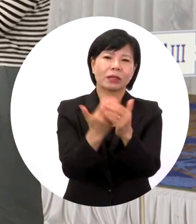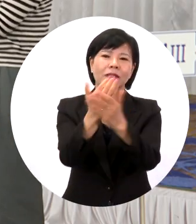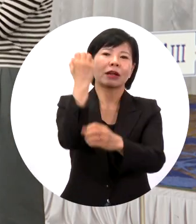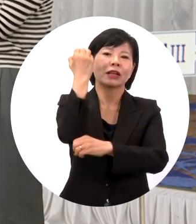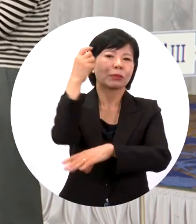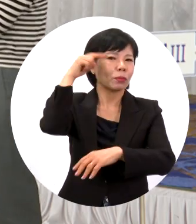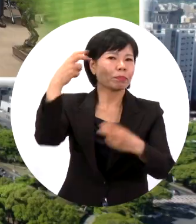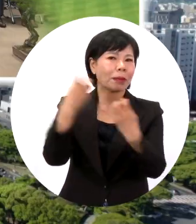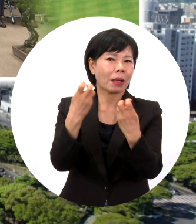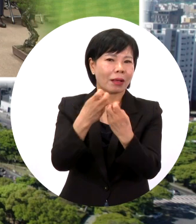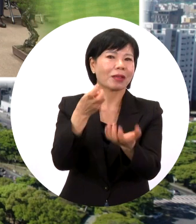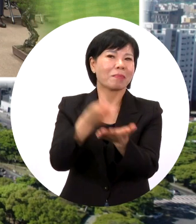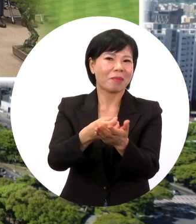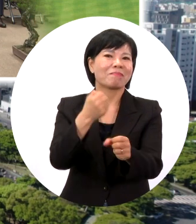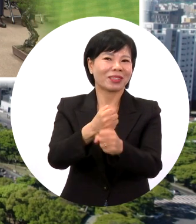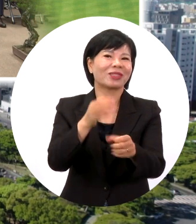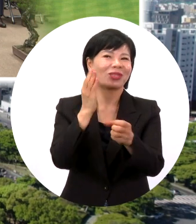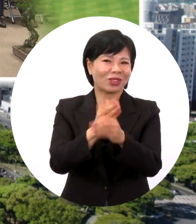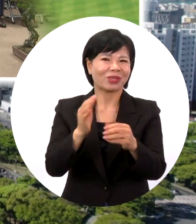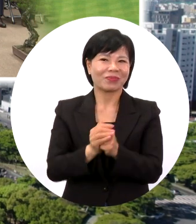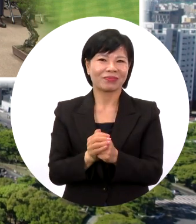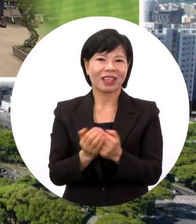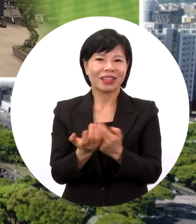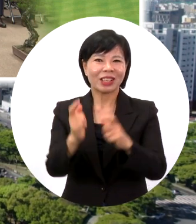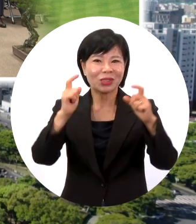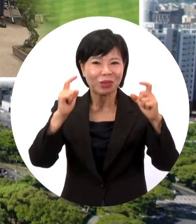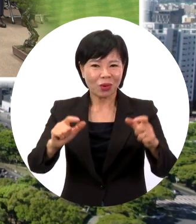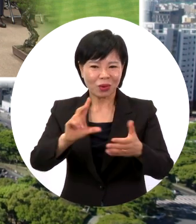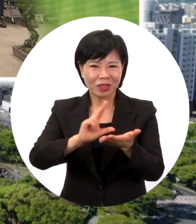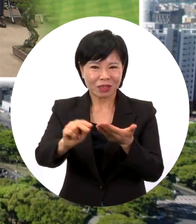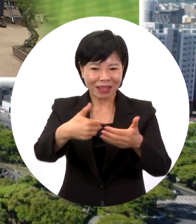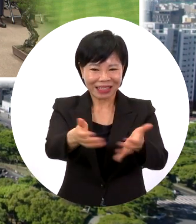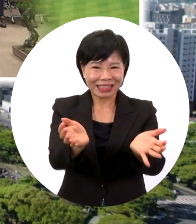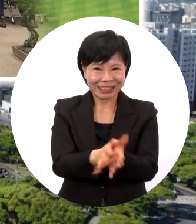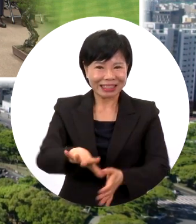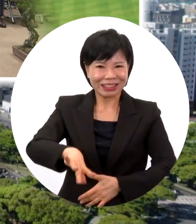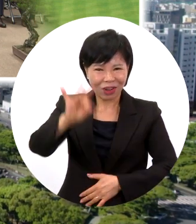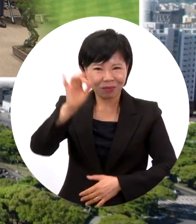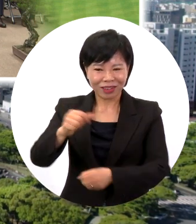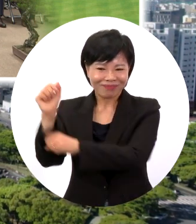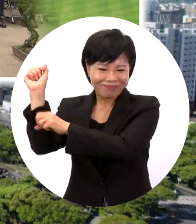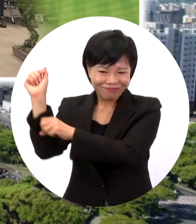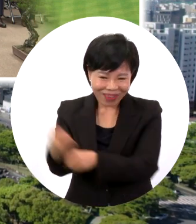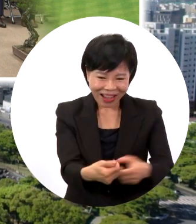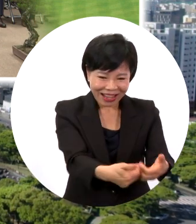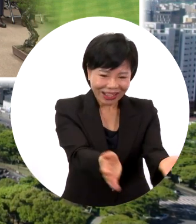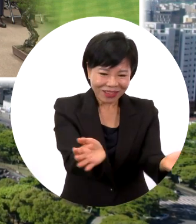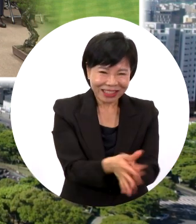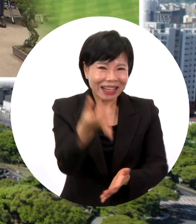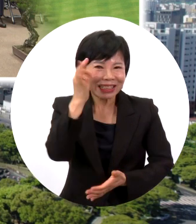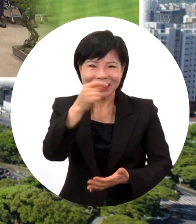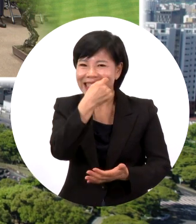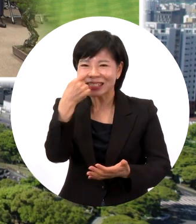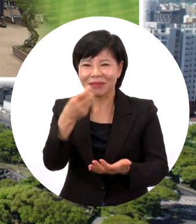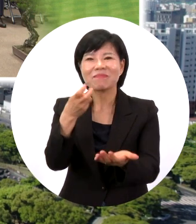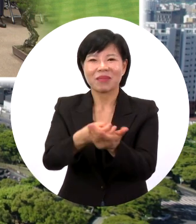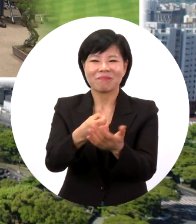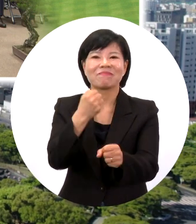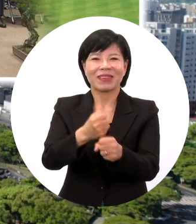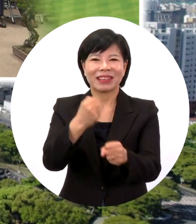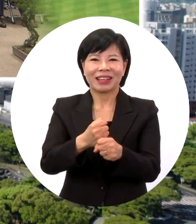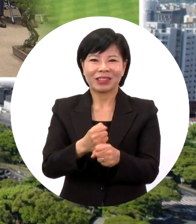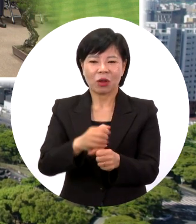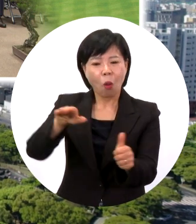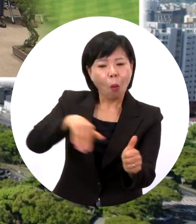수립하고 있습니다. 제주도가 지방자치단체 최초로 친환경 골프장 인증제 도입에 초석을 다졌는데요. 청정